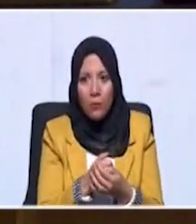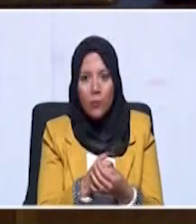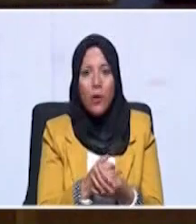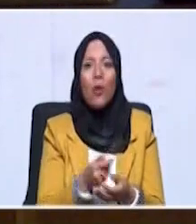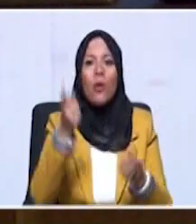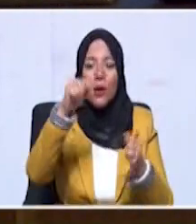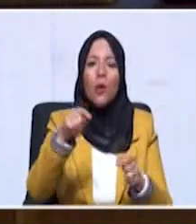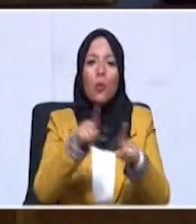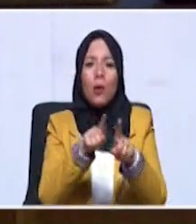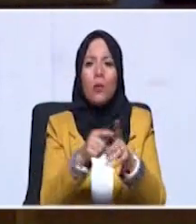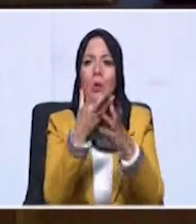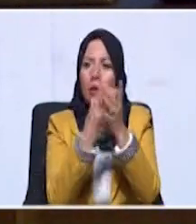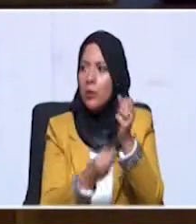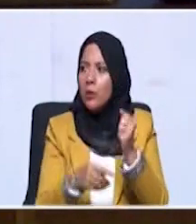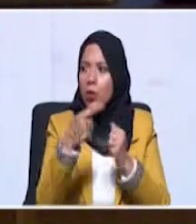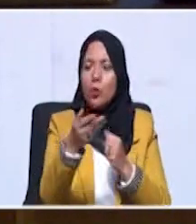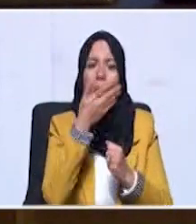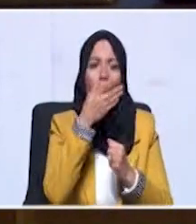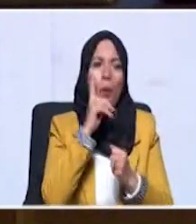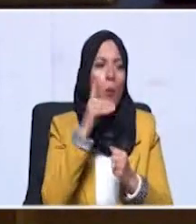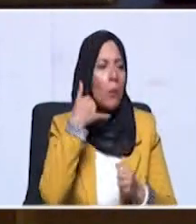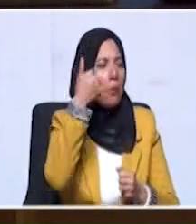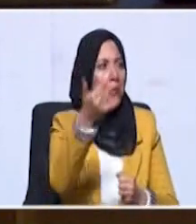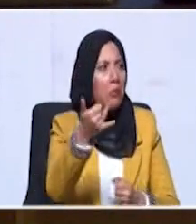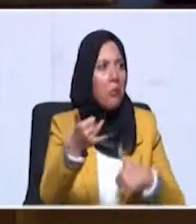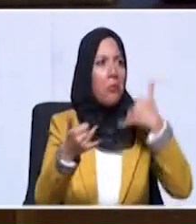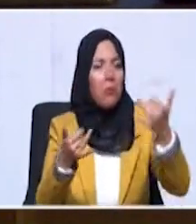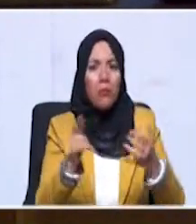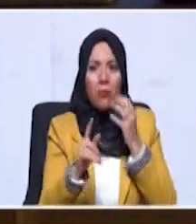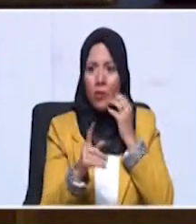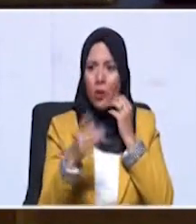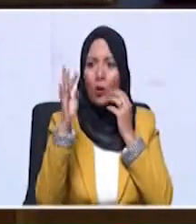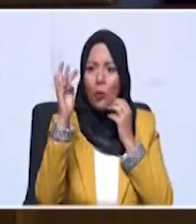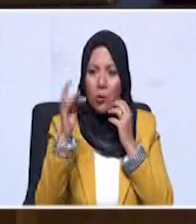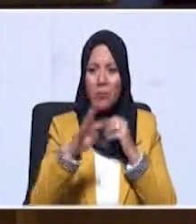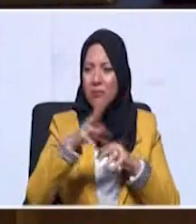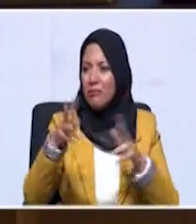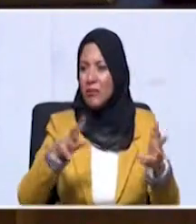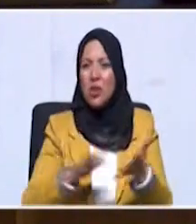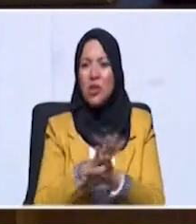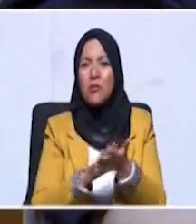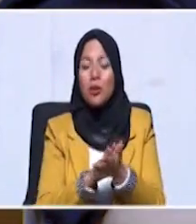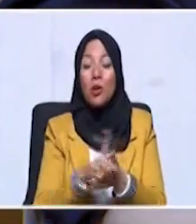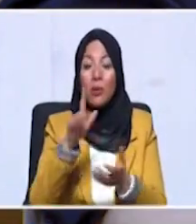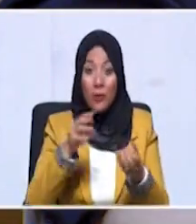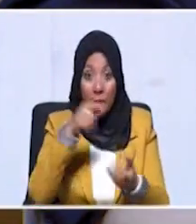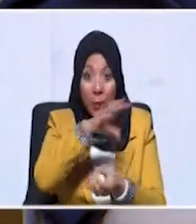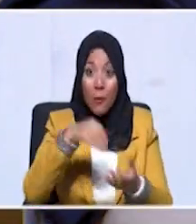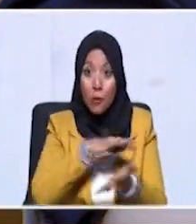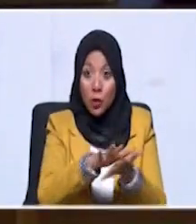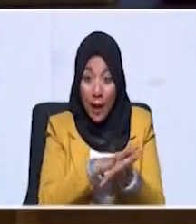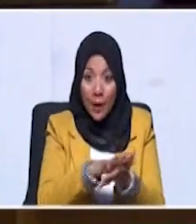والاخ والابن اللي مش بيبر ابوه وامه عشان خاطر مراته ولا عشان خاطر اي اسباب اخرى مشاحن احسنت يا